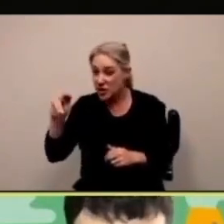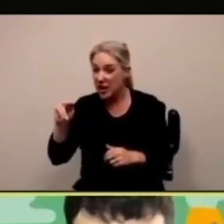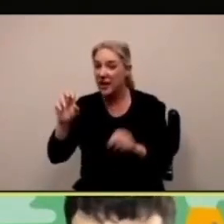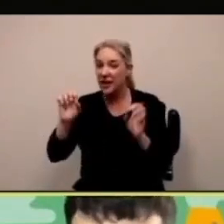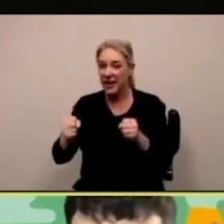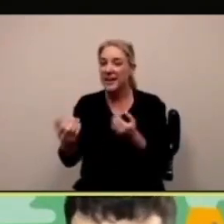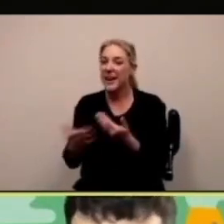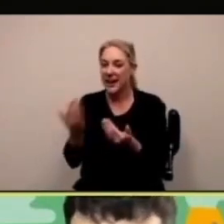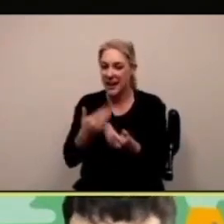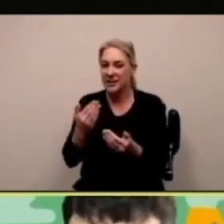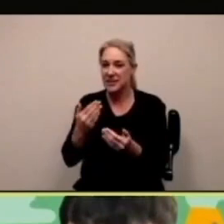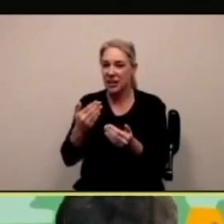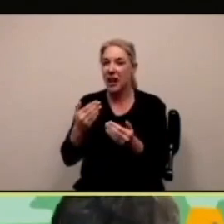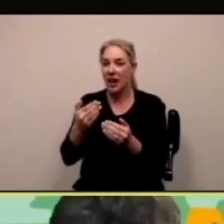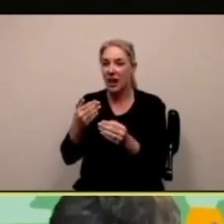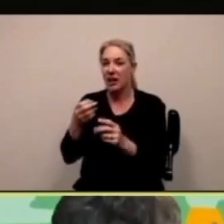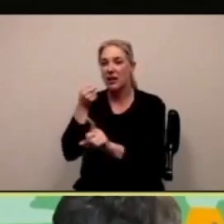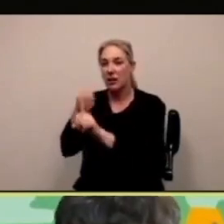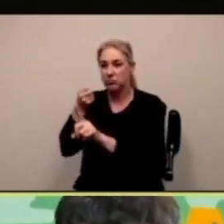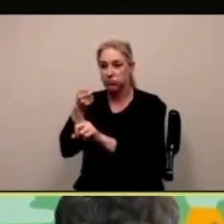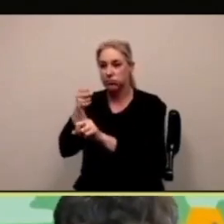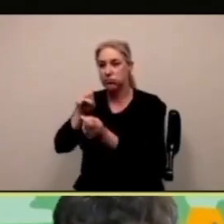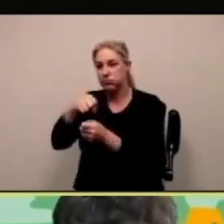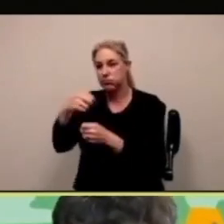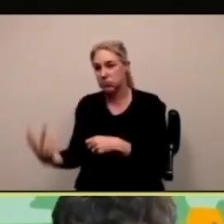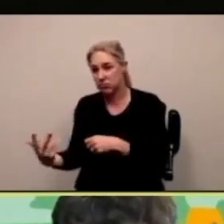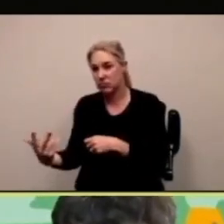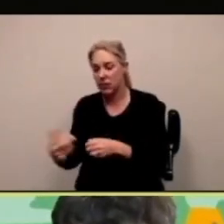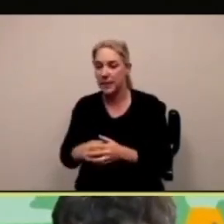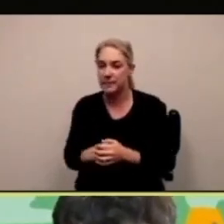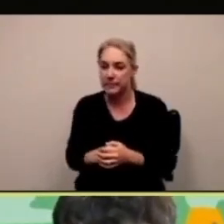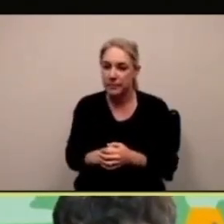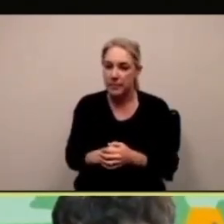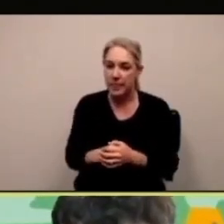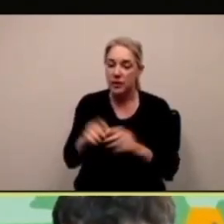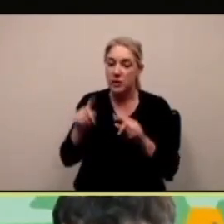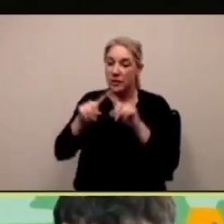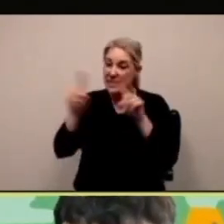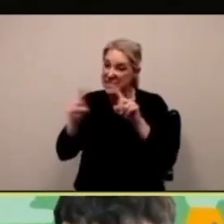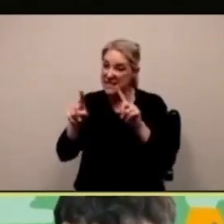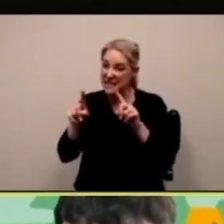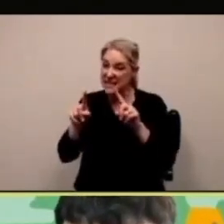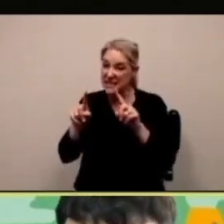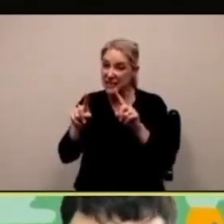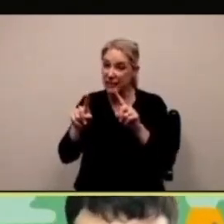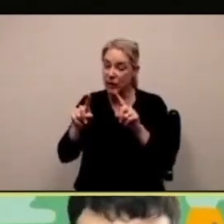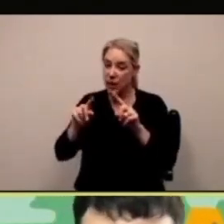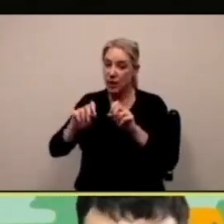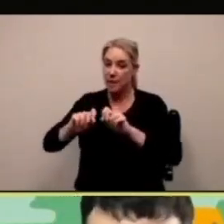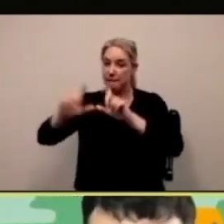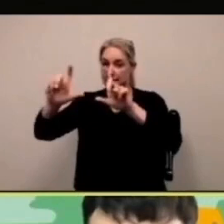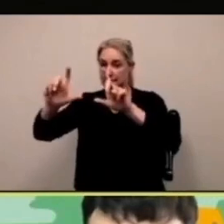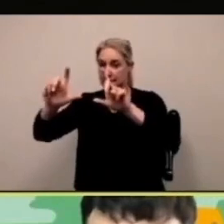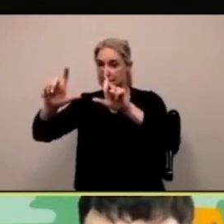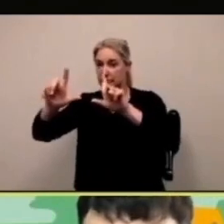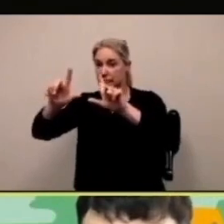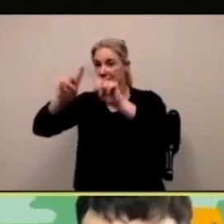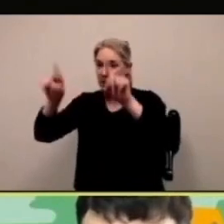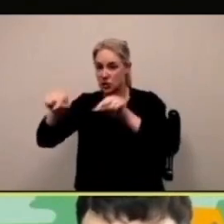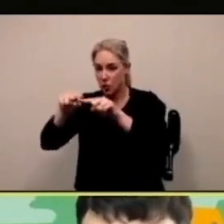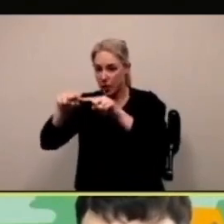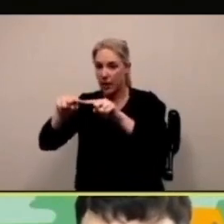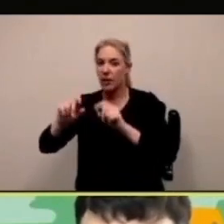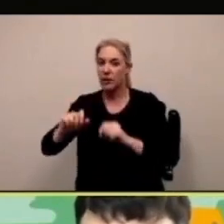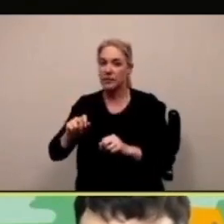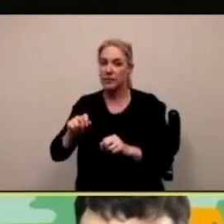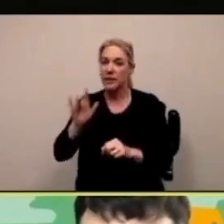画面を基本的な摩擦向上されてなくてあと結構本当にあと滑りをの状況だったのですがここ